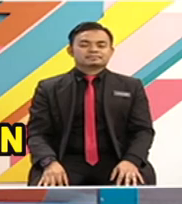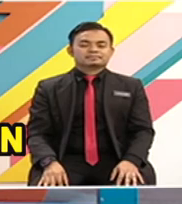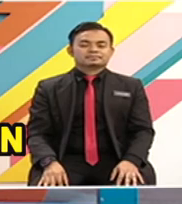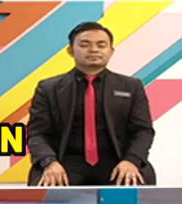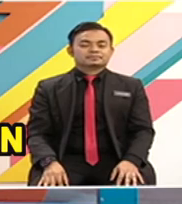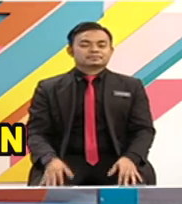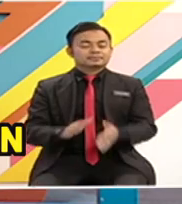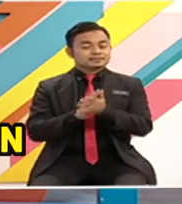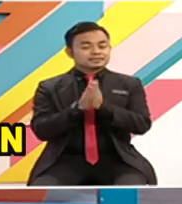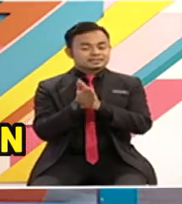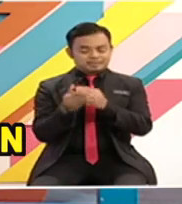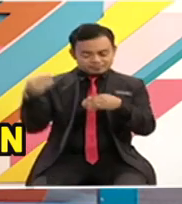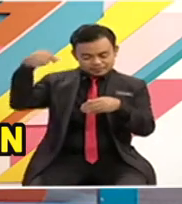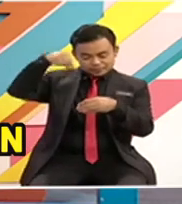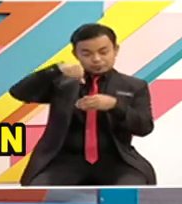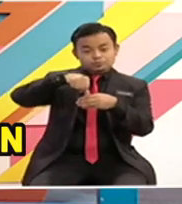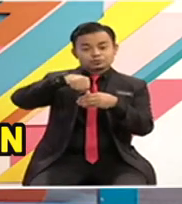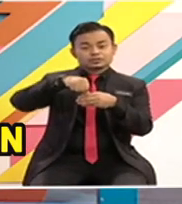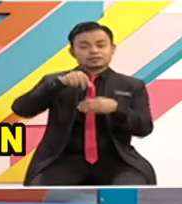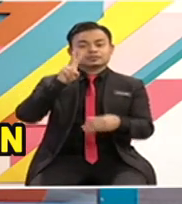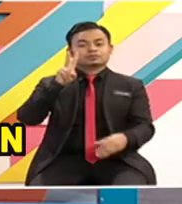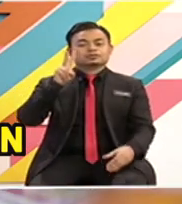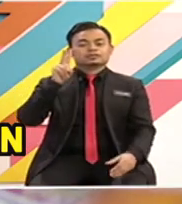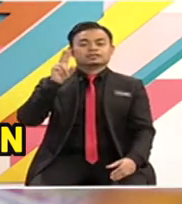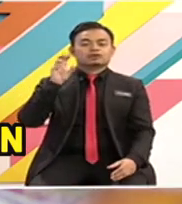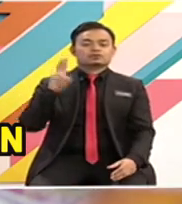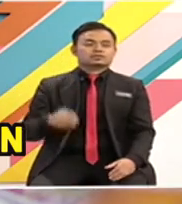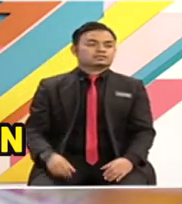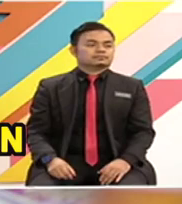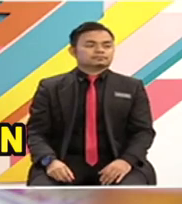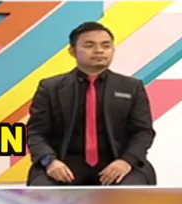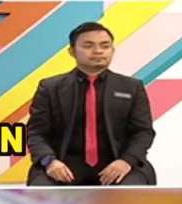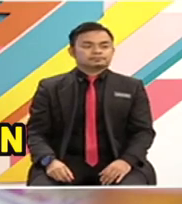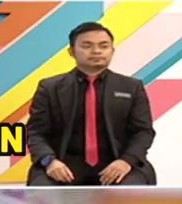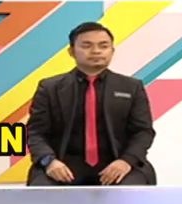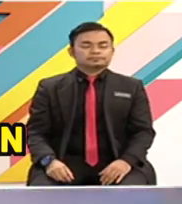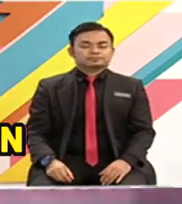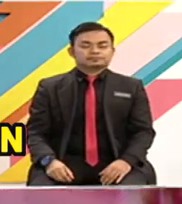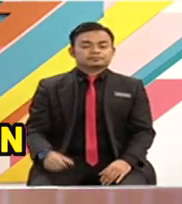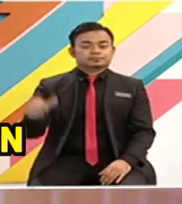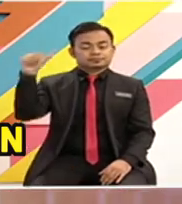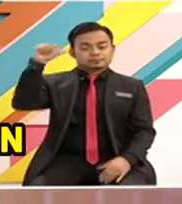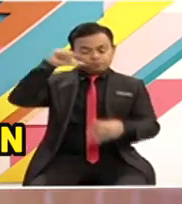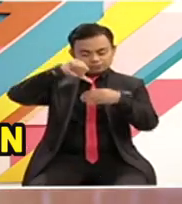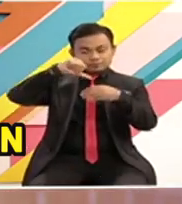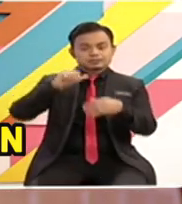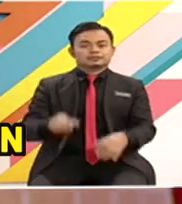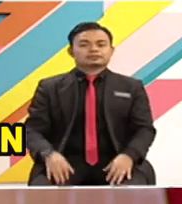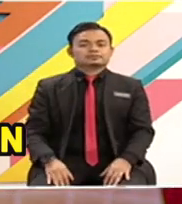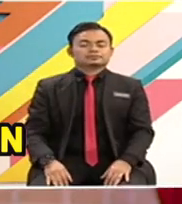Aisi Duos juga ya cewek gua coba kita takut nanti tak tak the peta